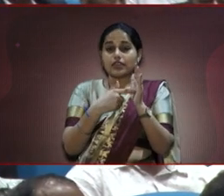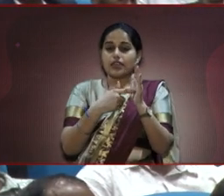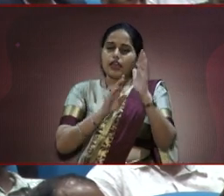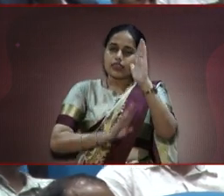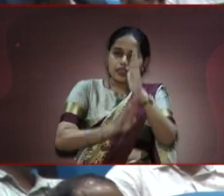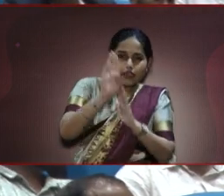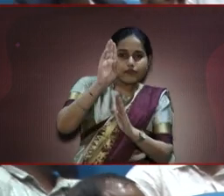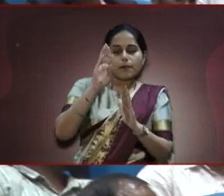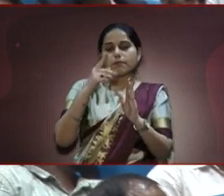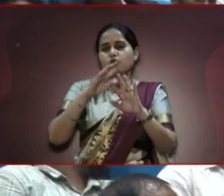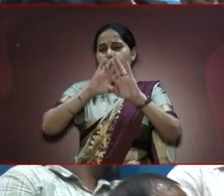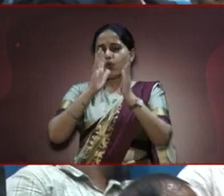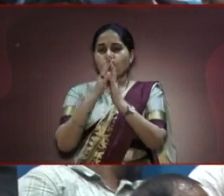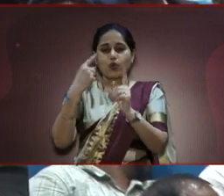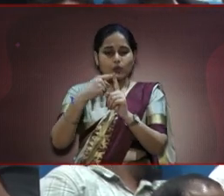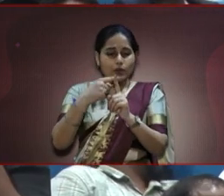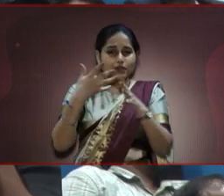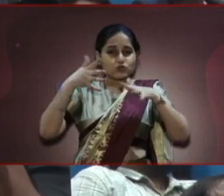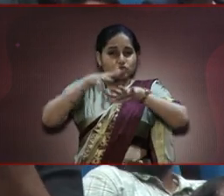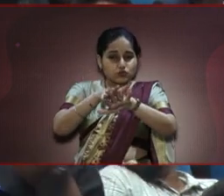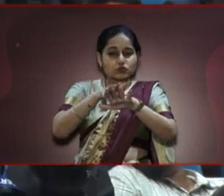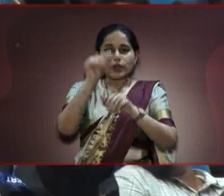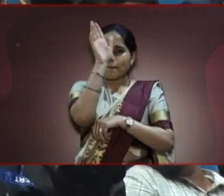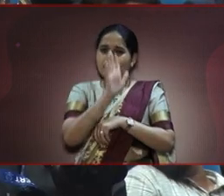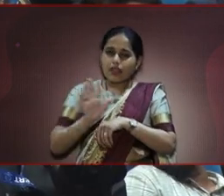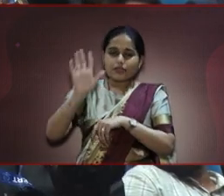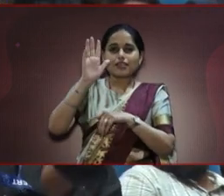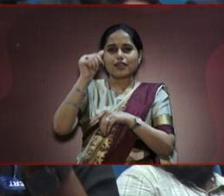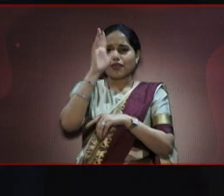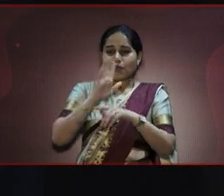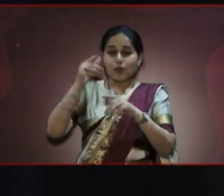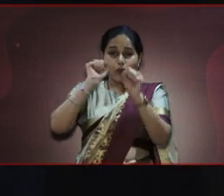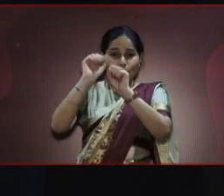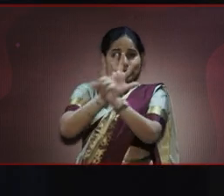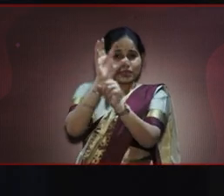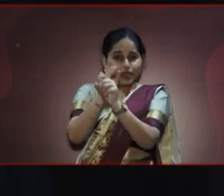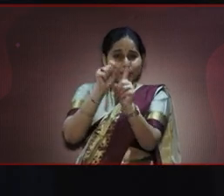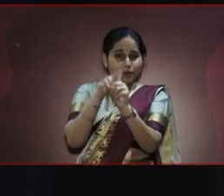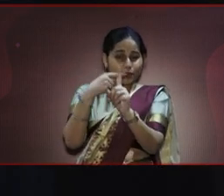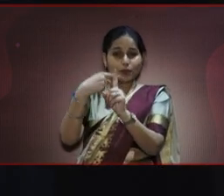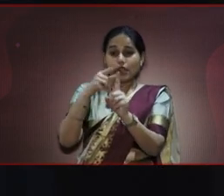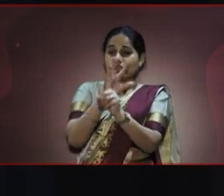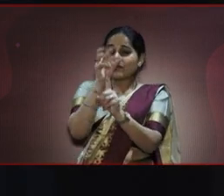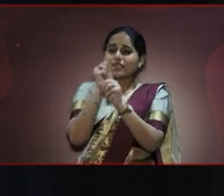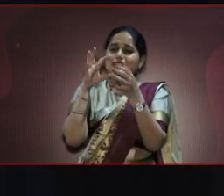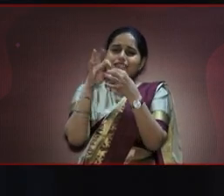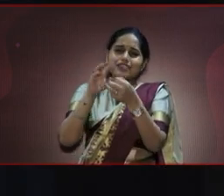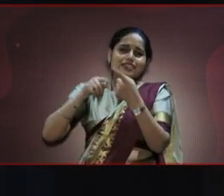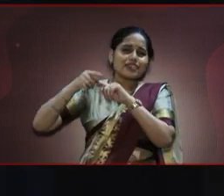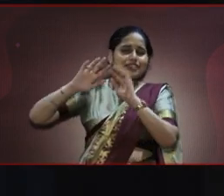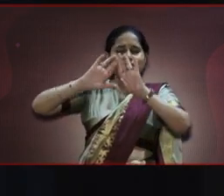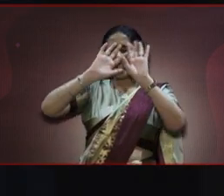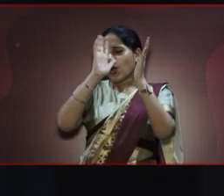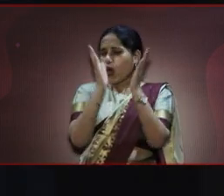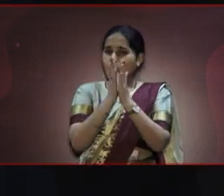डेवलपमेंट और समावेशिता, भारतीयता, भारतीय सांस्कृतिक मूल्यों का समावेशन, तमाम क्रॉस कटिंग इश्यूज उसमें